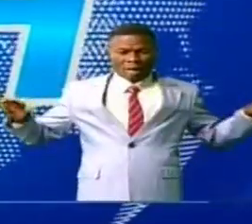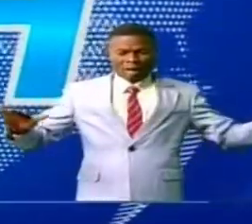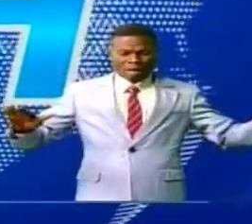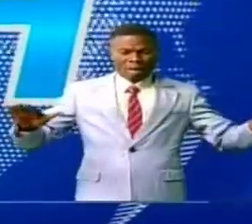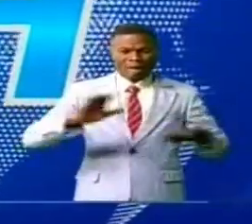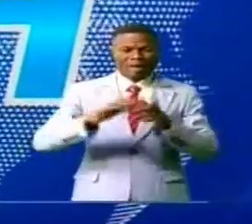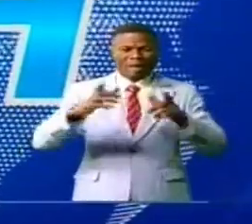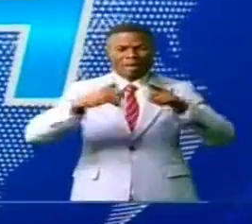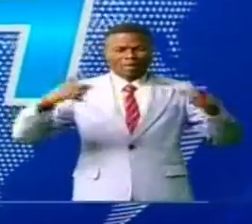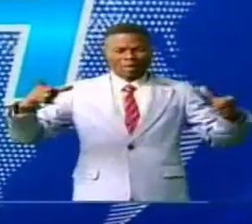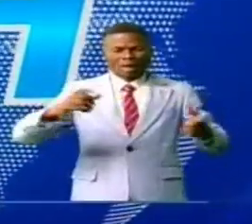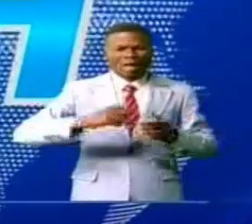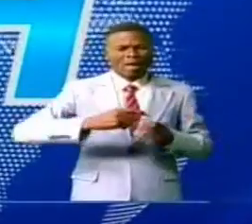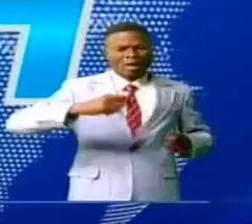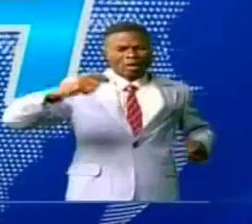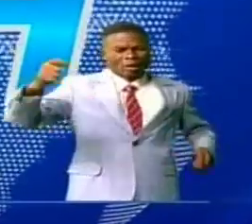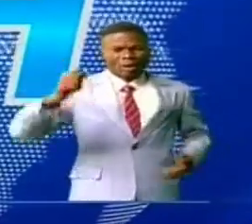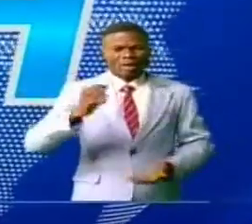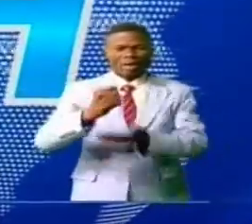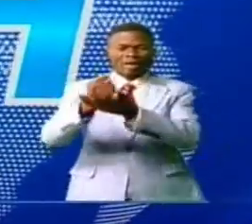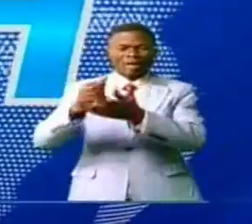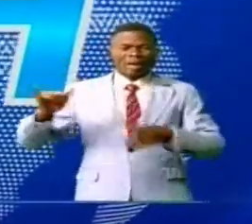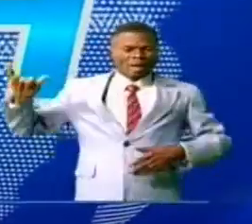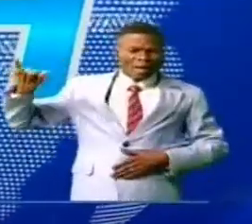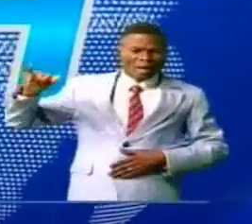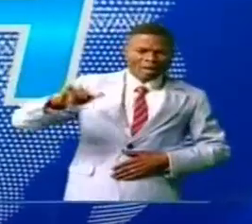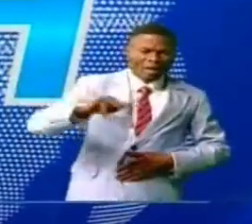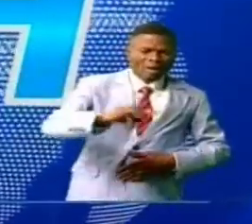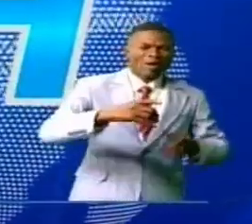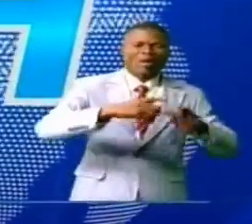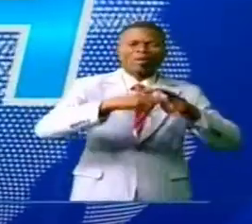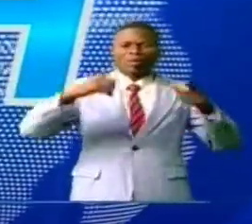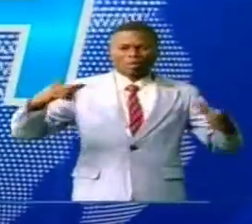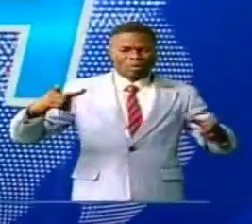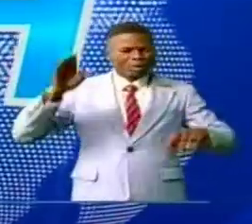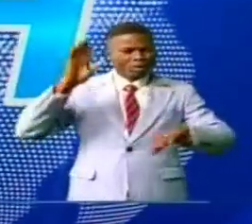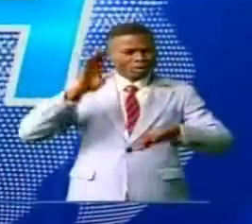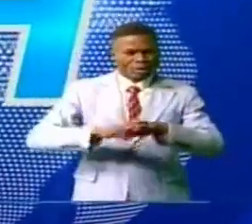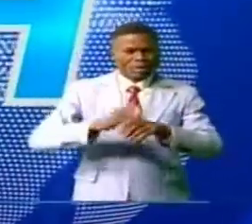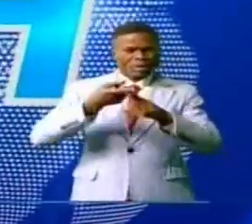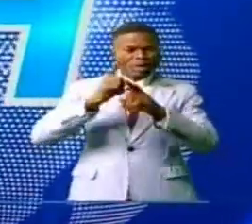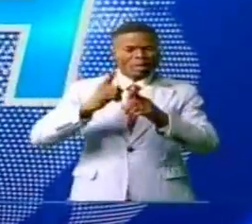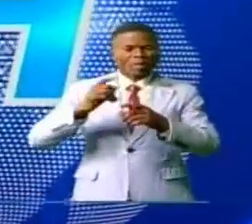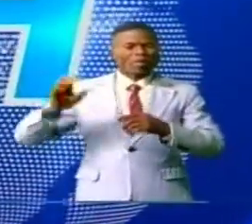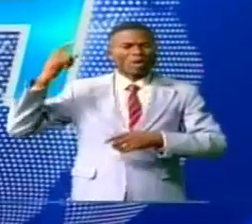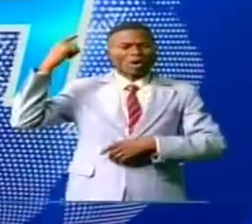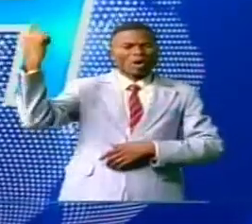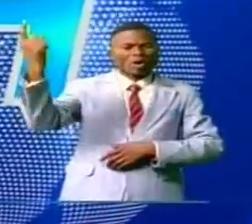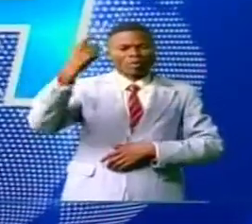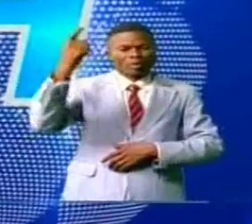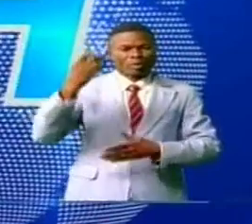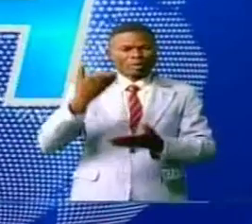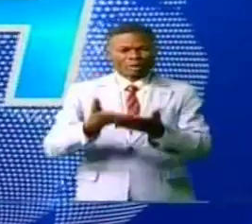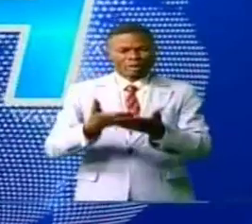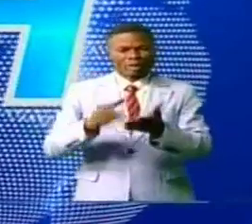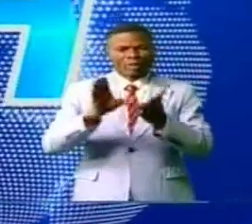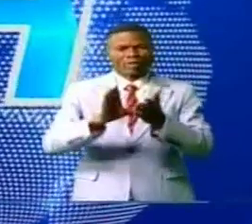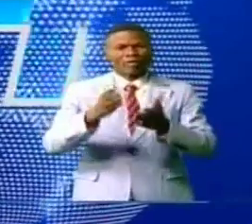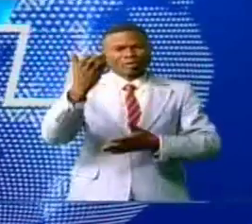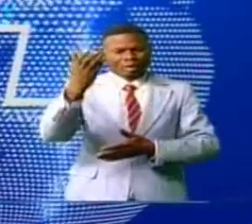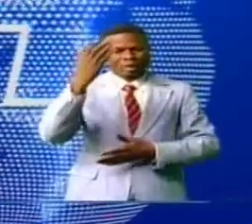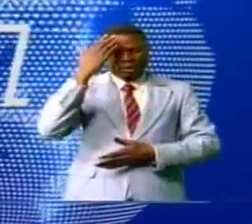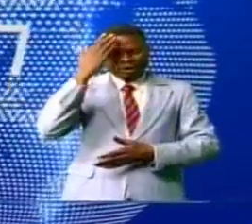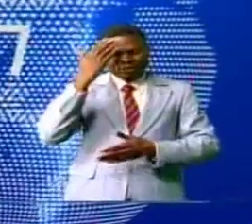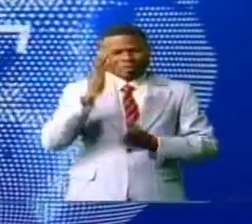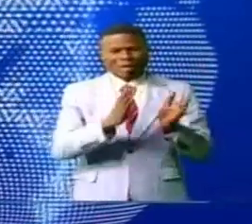élargie et prolongée pour permettre l'atterrissage de gros aéronefs provenant de plusieurs coins du monde. Reportage de nos